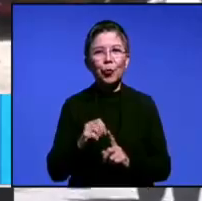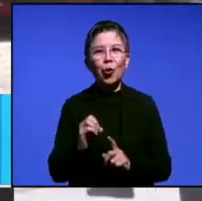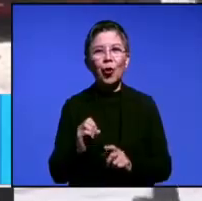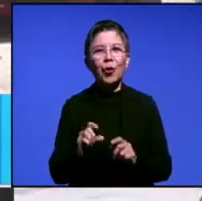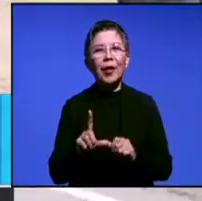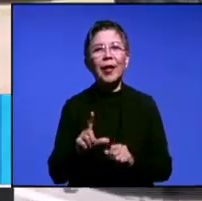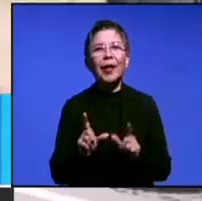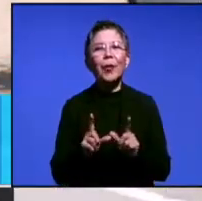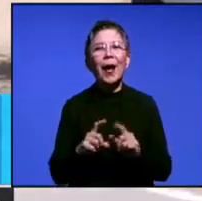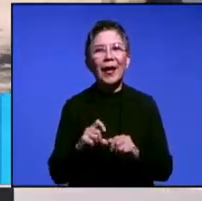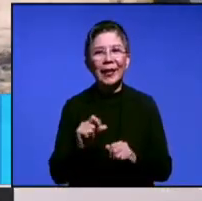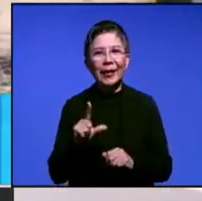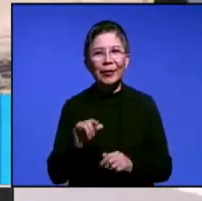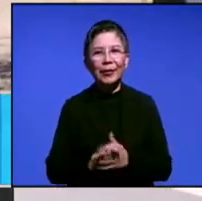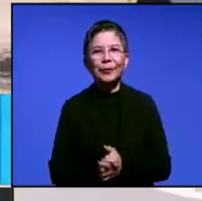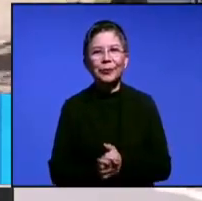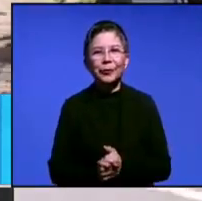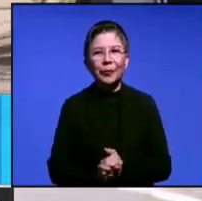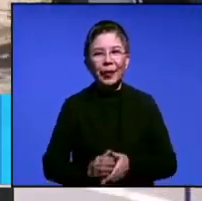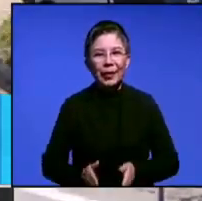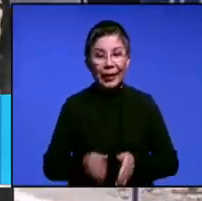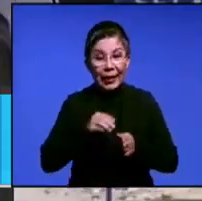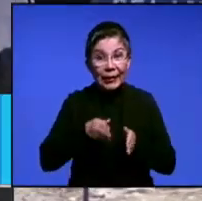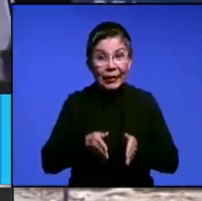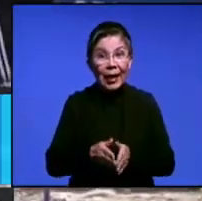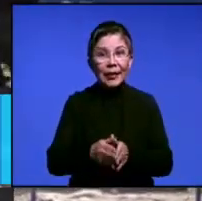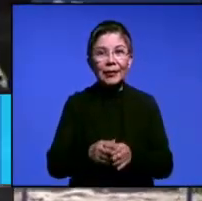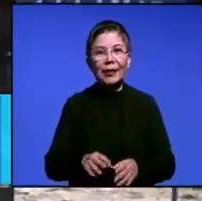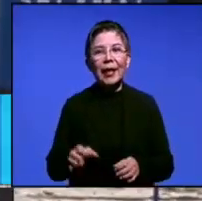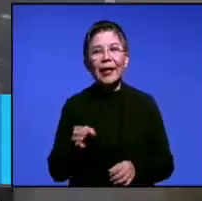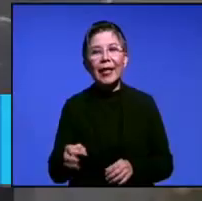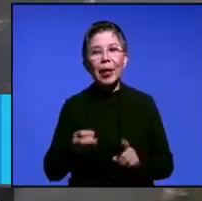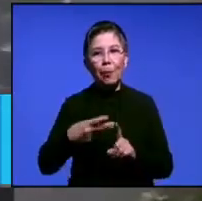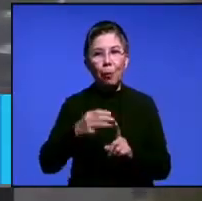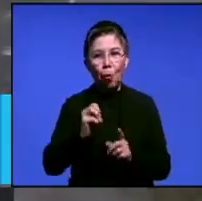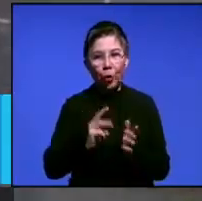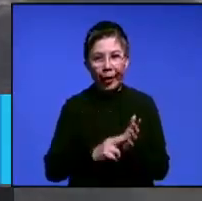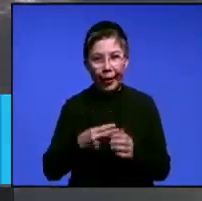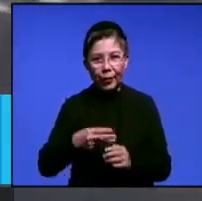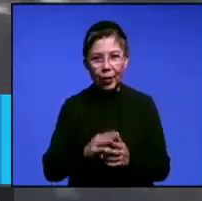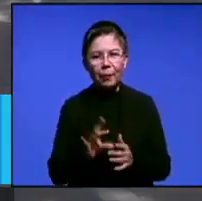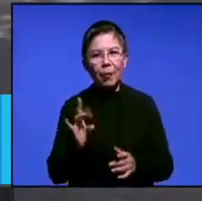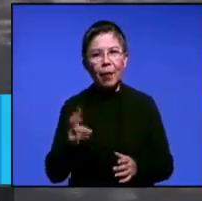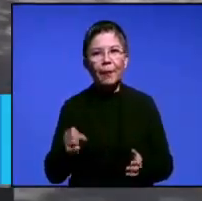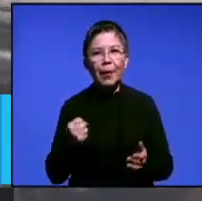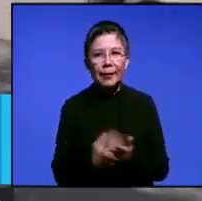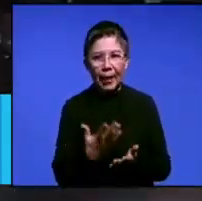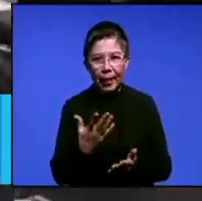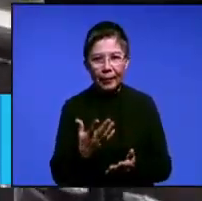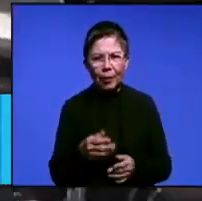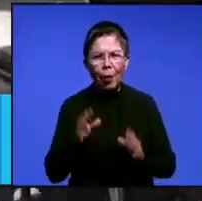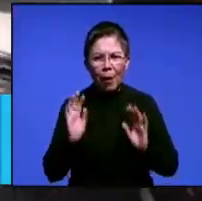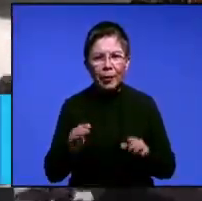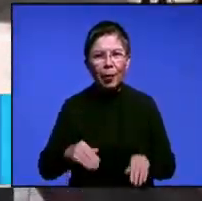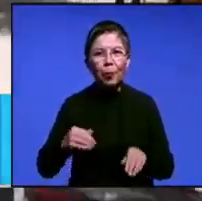Razia lalu lintas Polres Polewali Mandar di Jalan Trans Sulawesi Desa Bone-Bone siang tadi diiringi sejumlah insiden. Banyaknya kendaraan